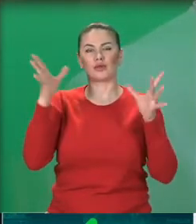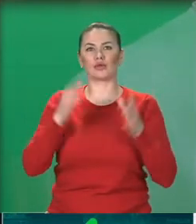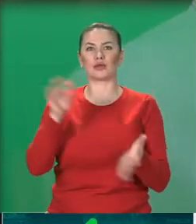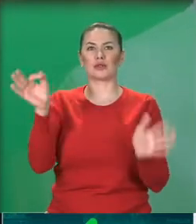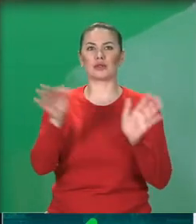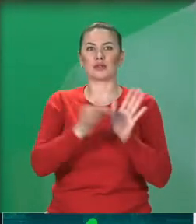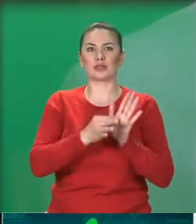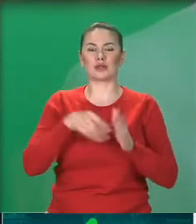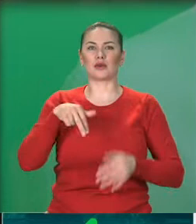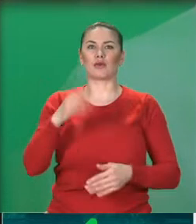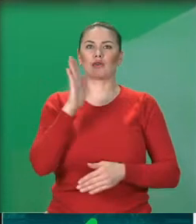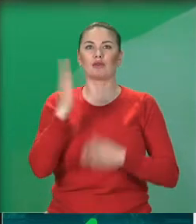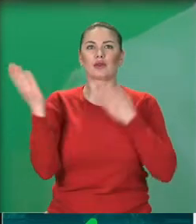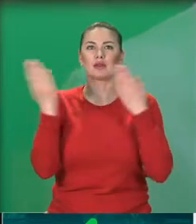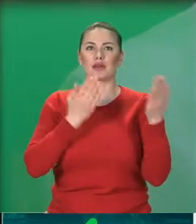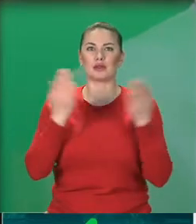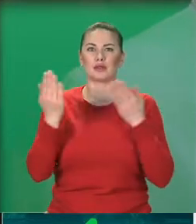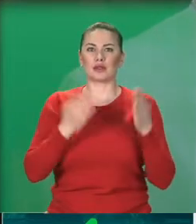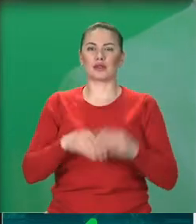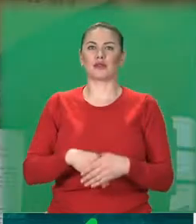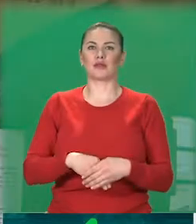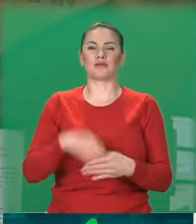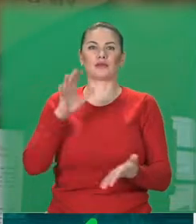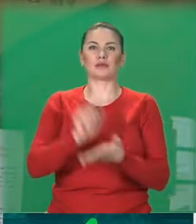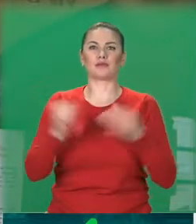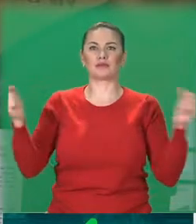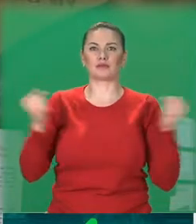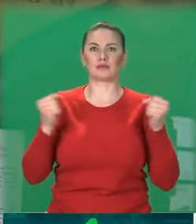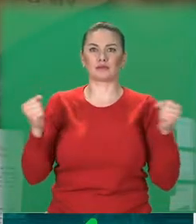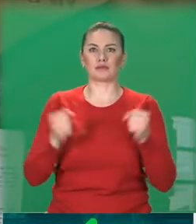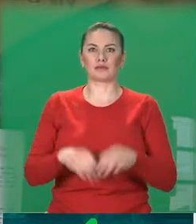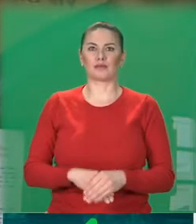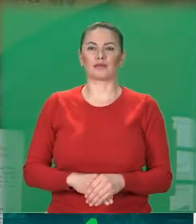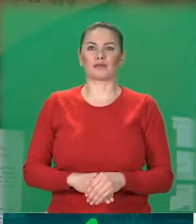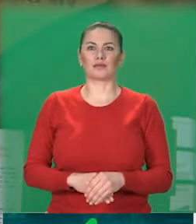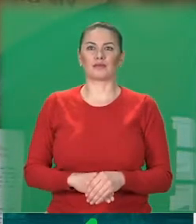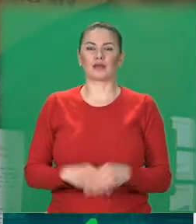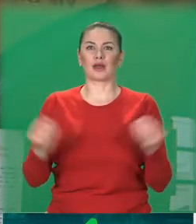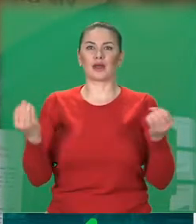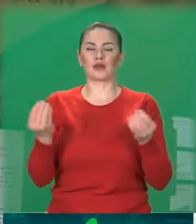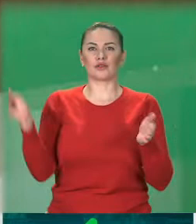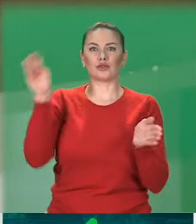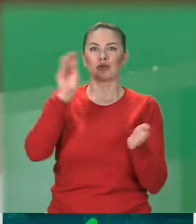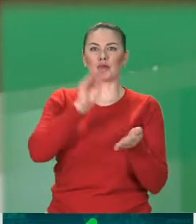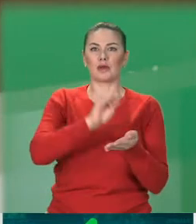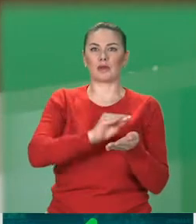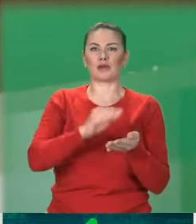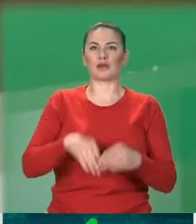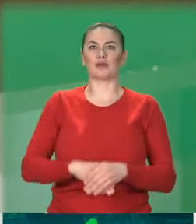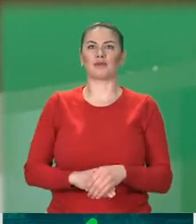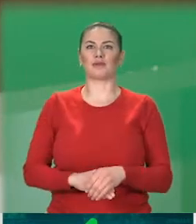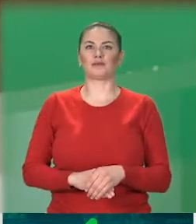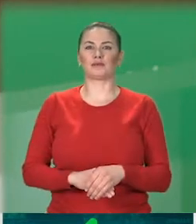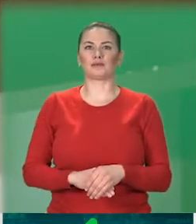культурные центры, ходят в кинотеатры на просмотры. Нововведением станет и упоминание Бога. Российская Федерация,